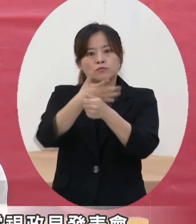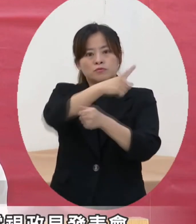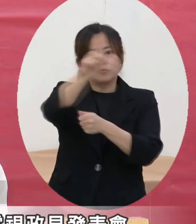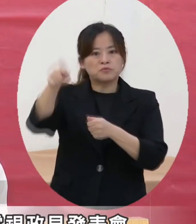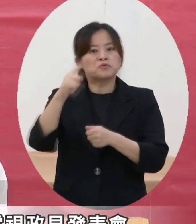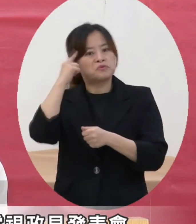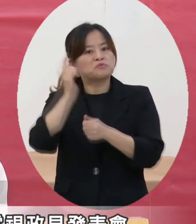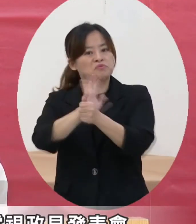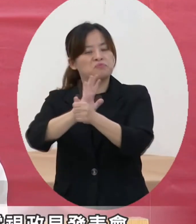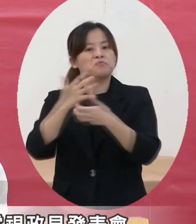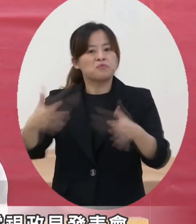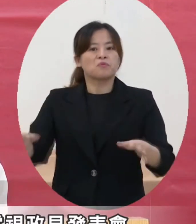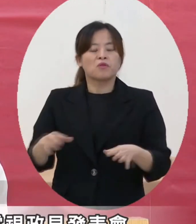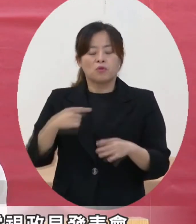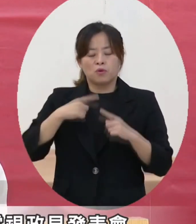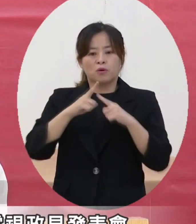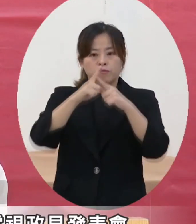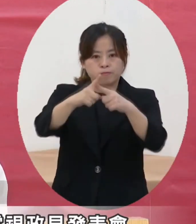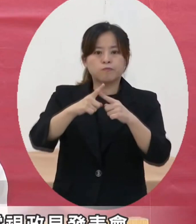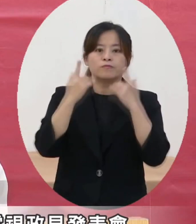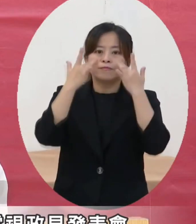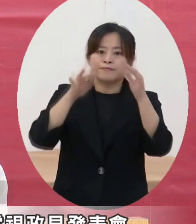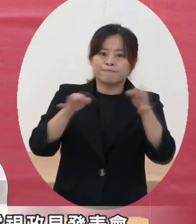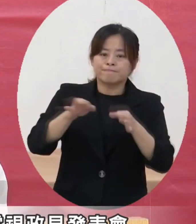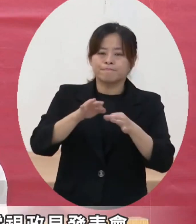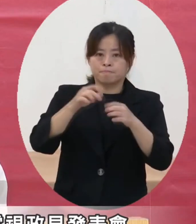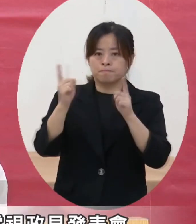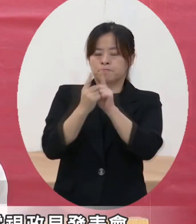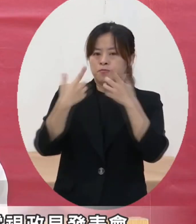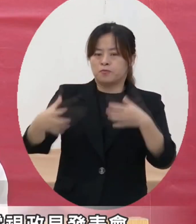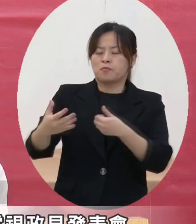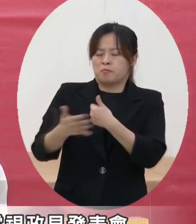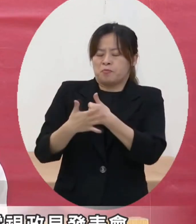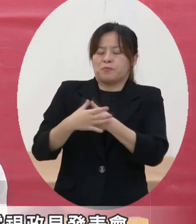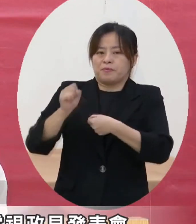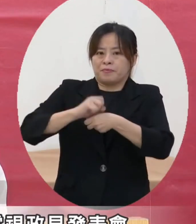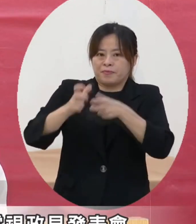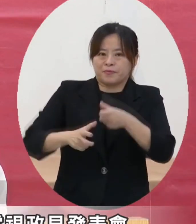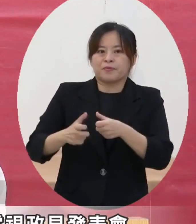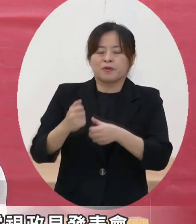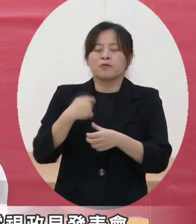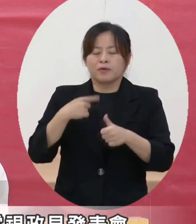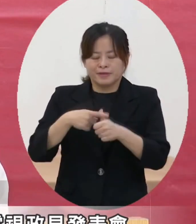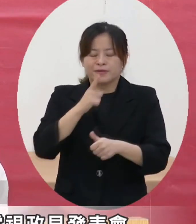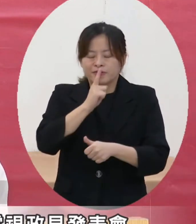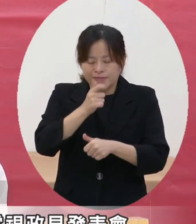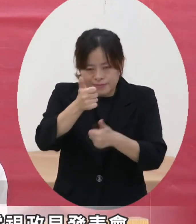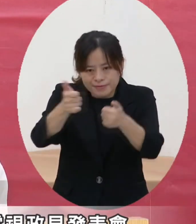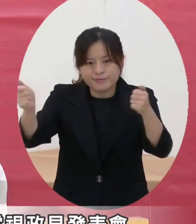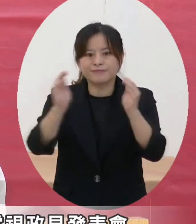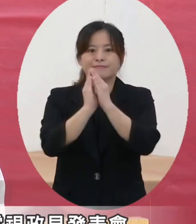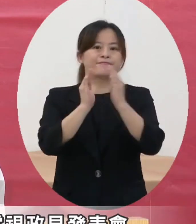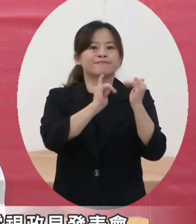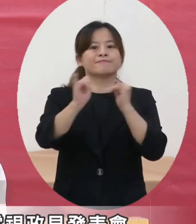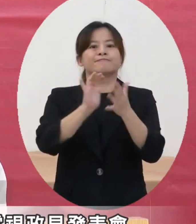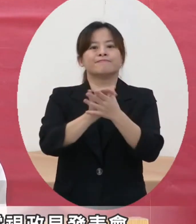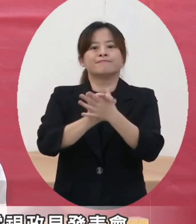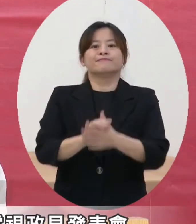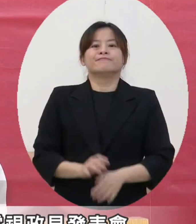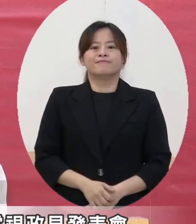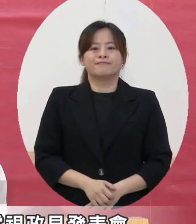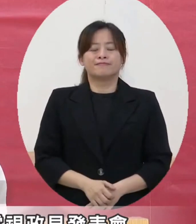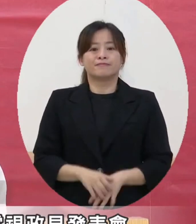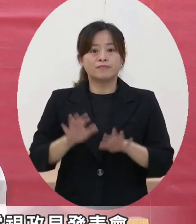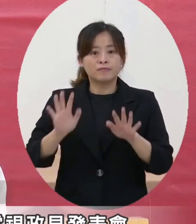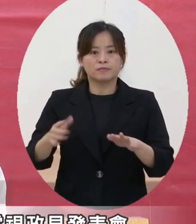很多的鼓舞。我到街头、到市场，非常多给我加油打气的声音，在这里先谢谢桃园的市民朋友。